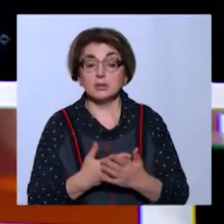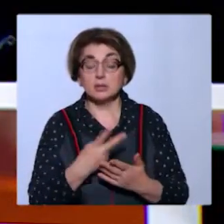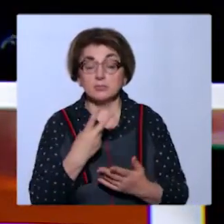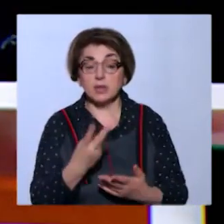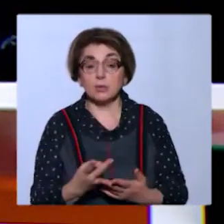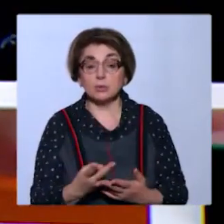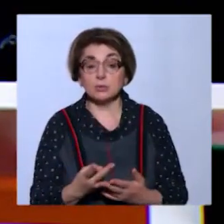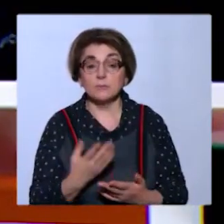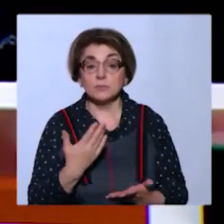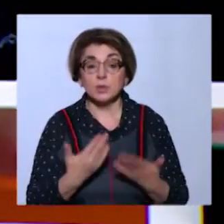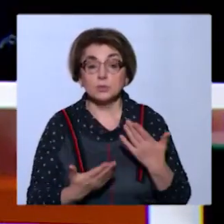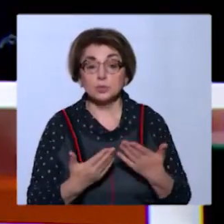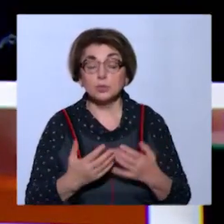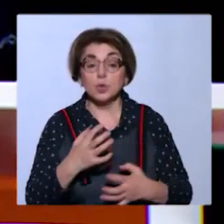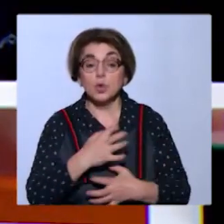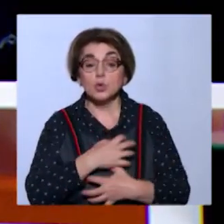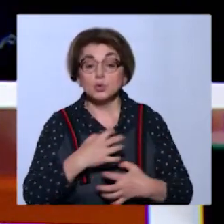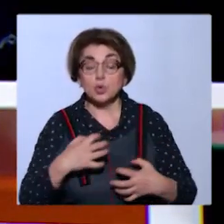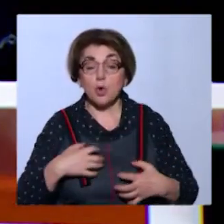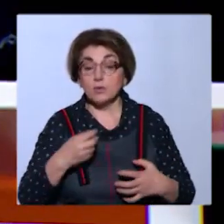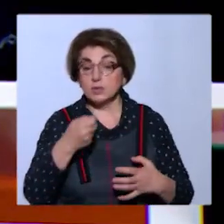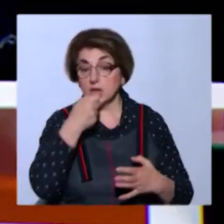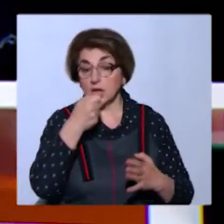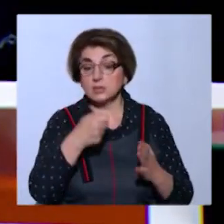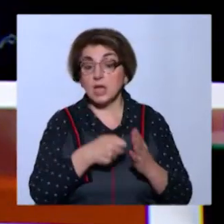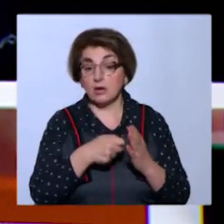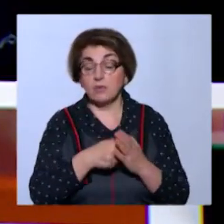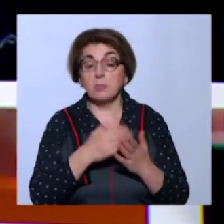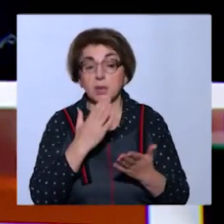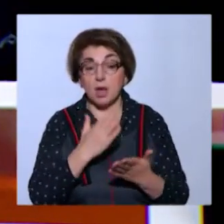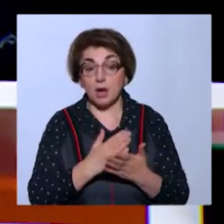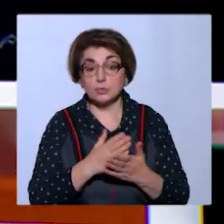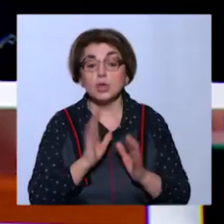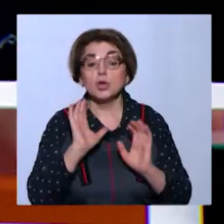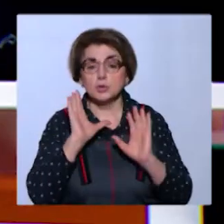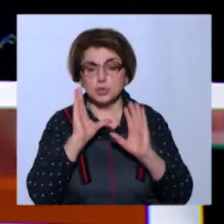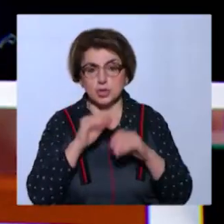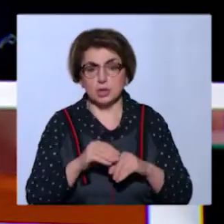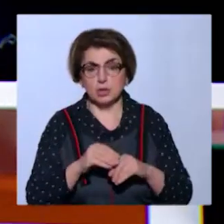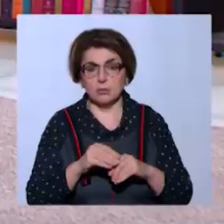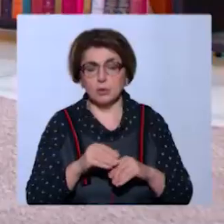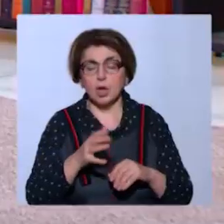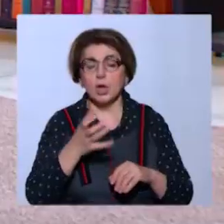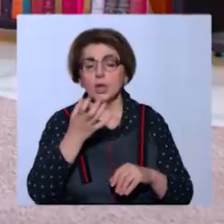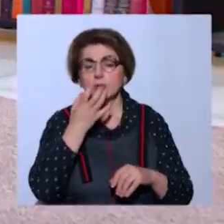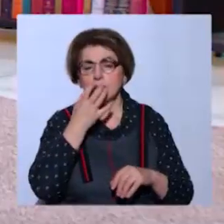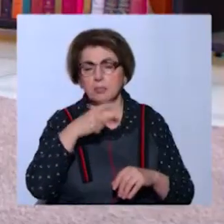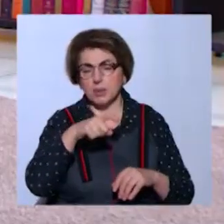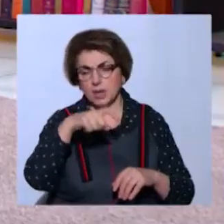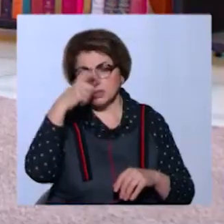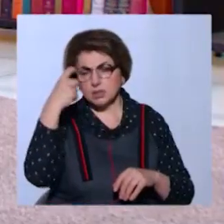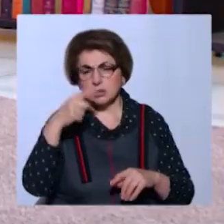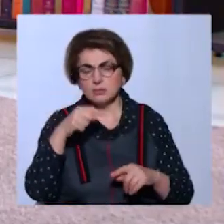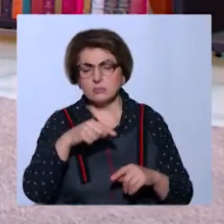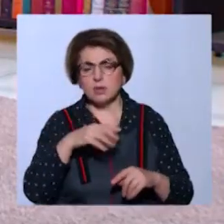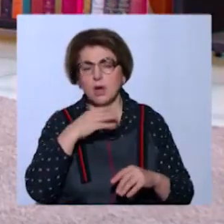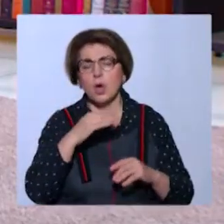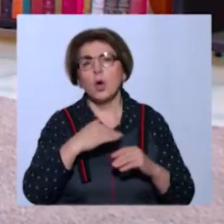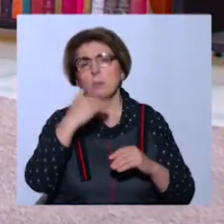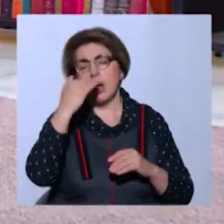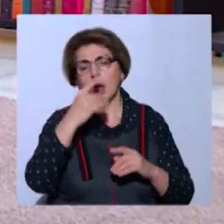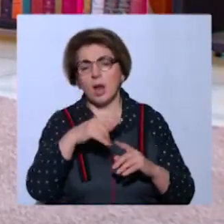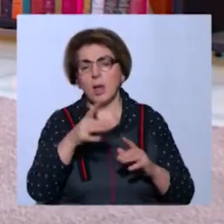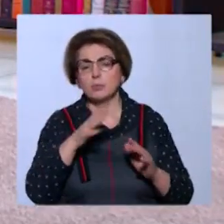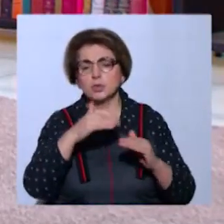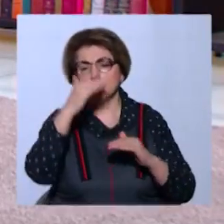მაგალითის მოყვანა, თუ ცხოველ საკვები აქვს, მან შეიძლება ტემპერატურის მაქსიმუმი და მინიმუმი